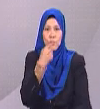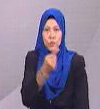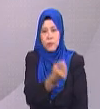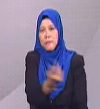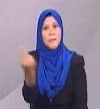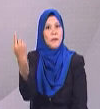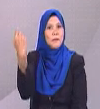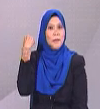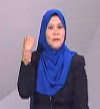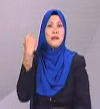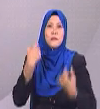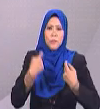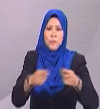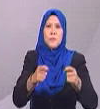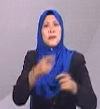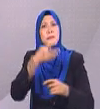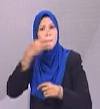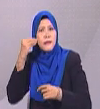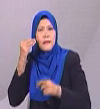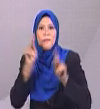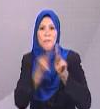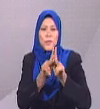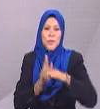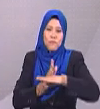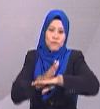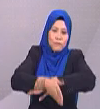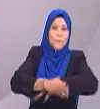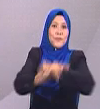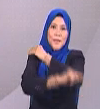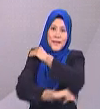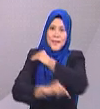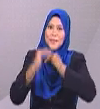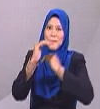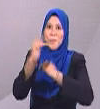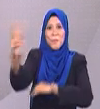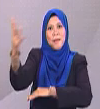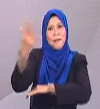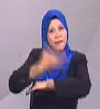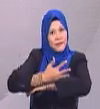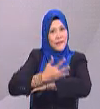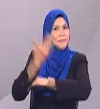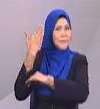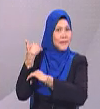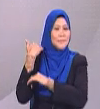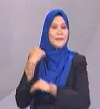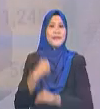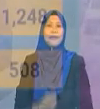balik kerana cuba untuk balik kampung dengan merentas negeri bagi tempoh 5 hari lalu.